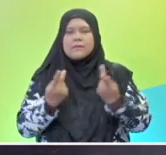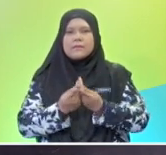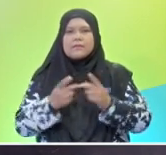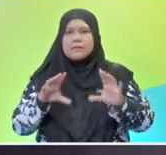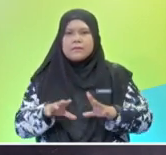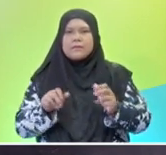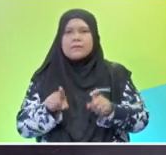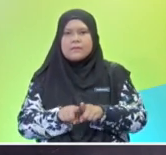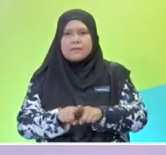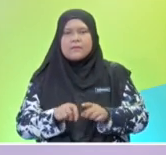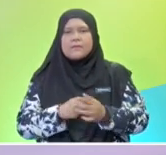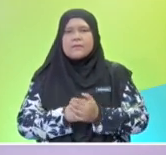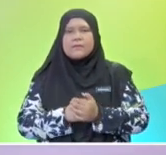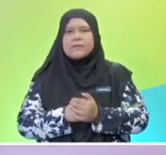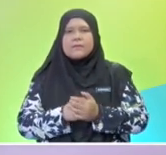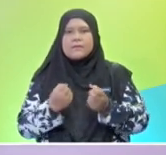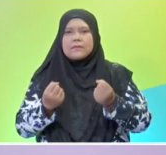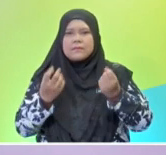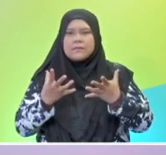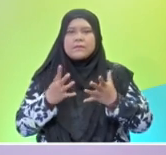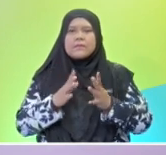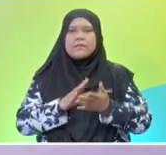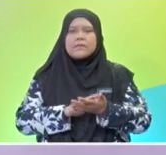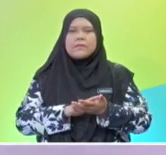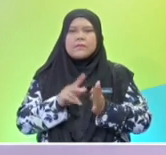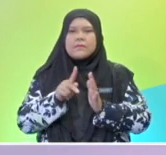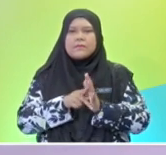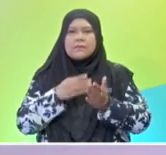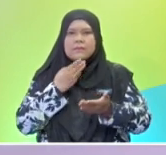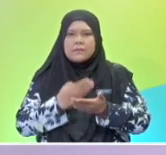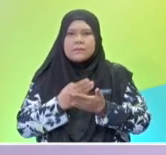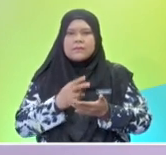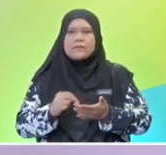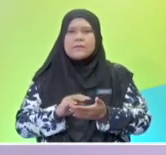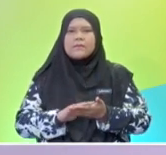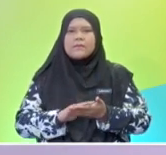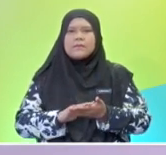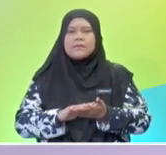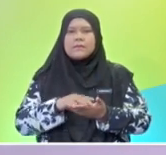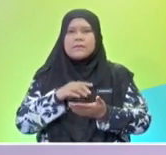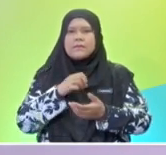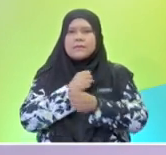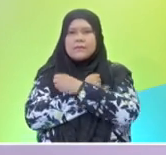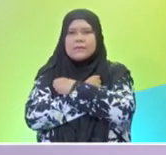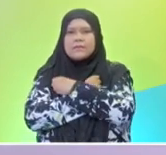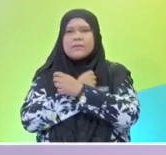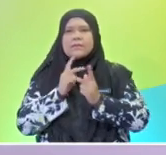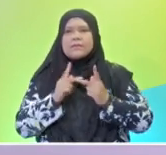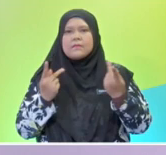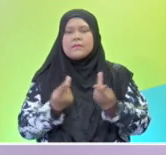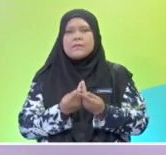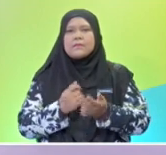Betul. Jadi kita ada banyak kebaikan apabila kita menyayangi ahli keluarga kita. Baiklah, apa kata